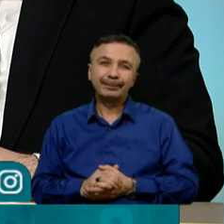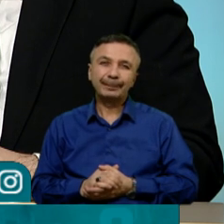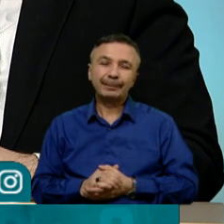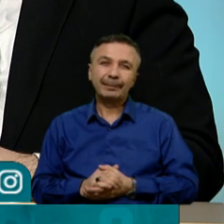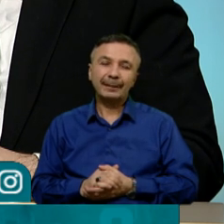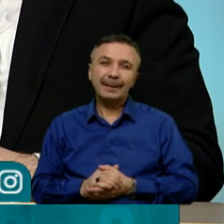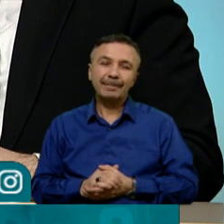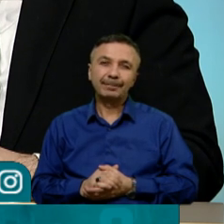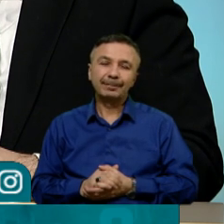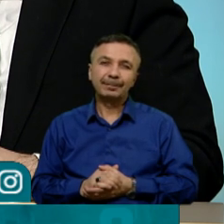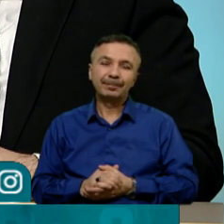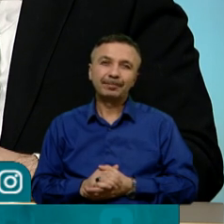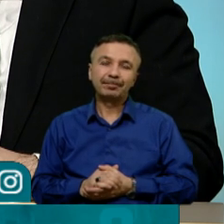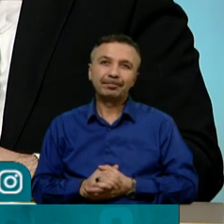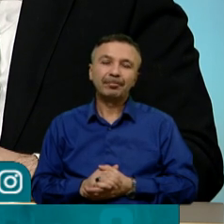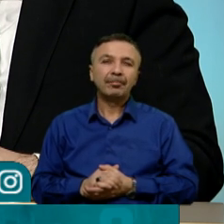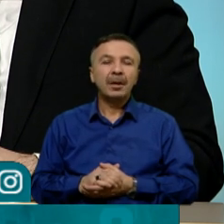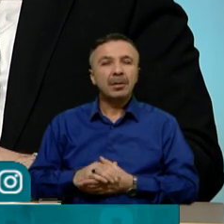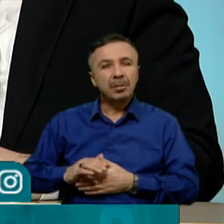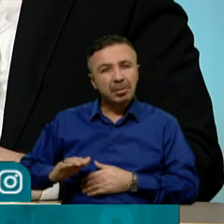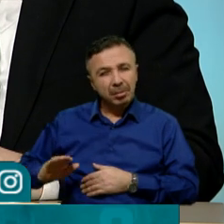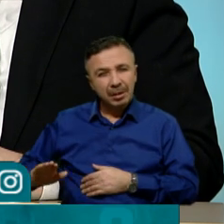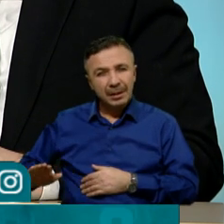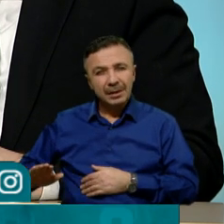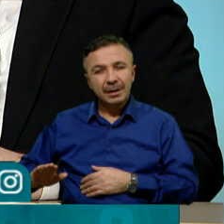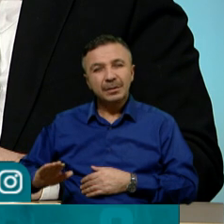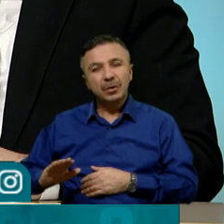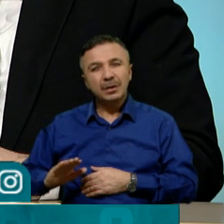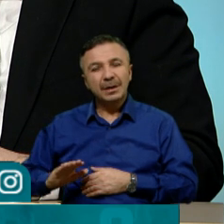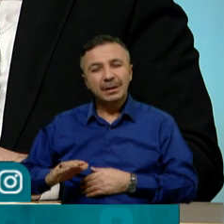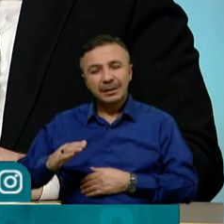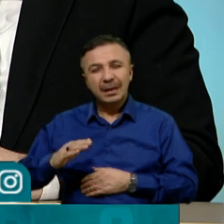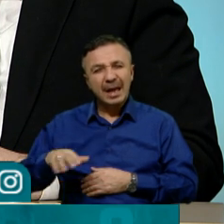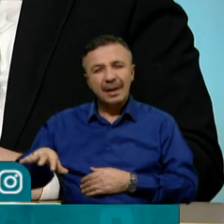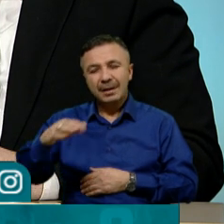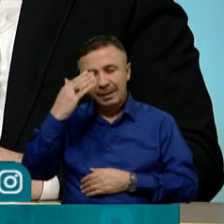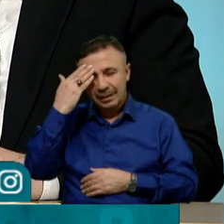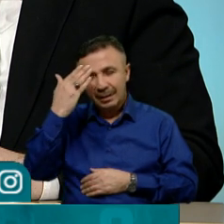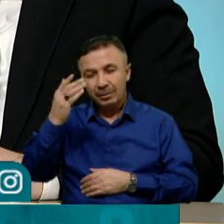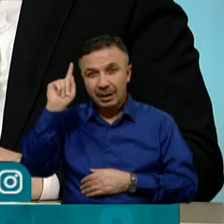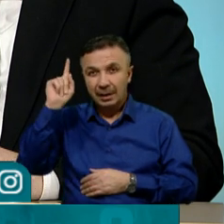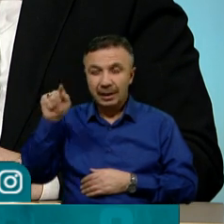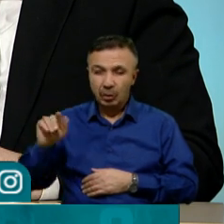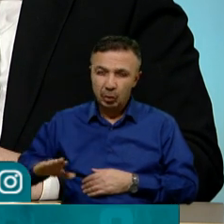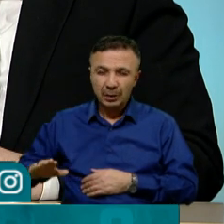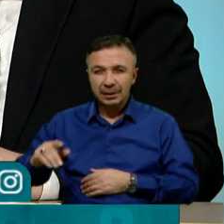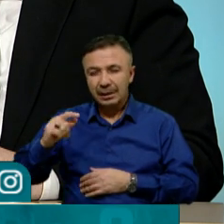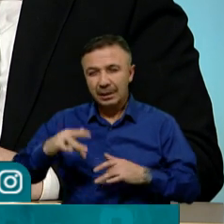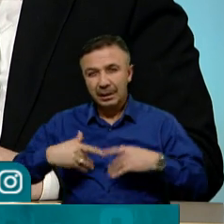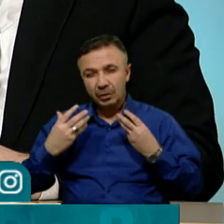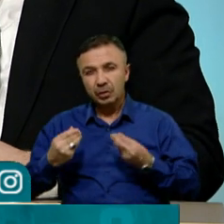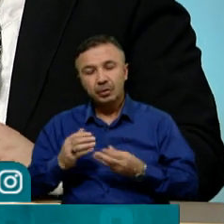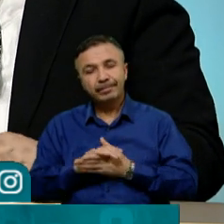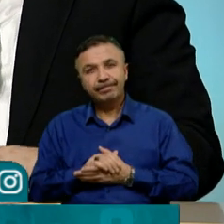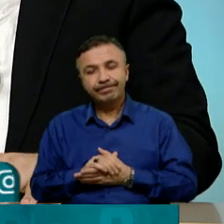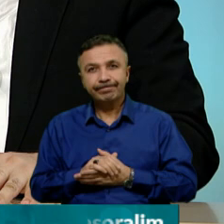sizin hizmetinizi gören kardeşlerimize de aile efradını ya da çok çok selam olsun efendim Rabbim onlardan da razı olsun bakalım Hocam